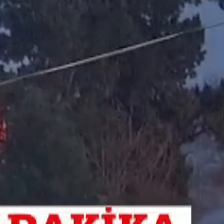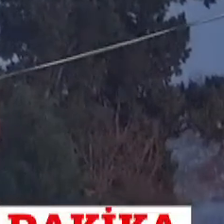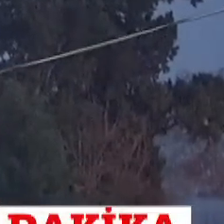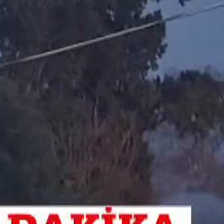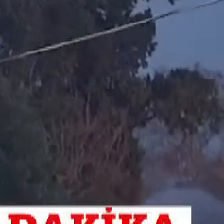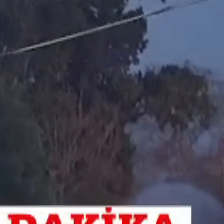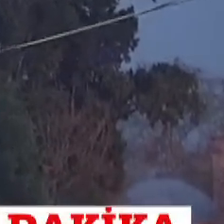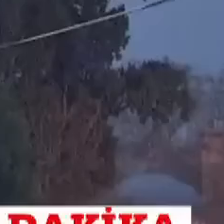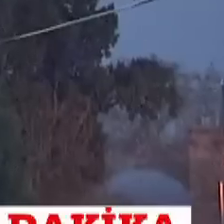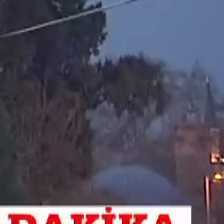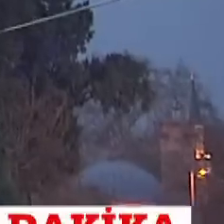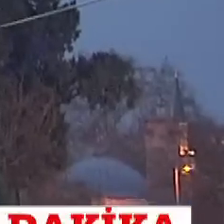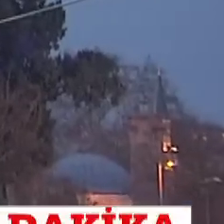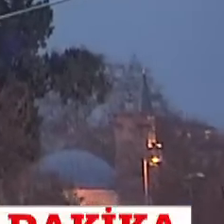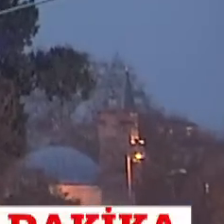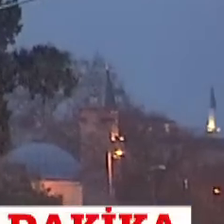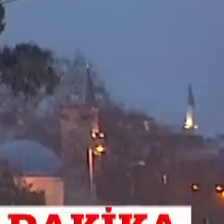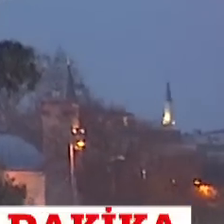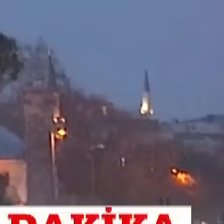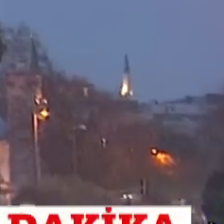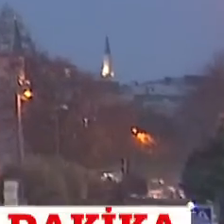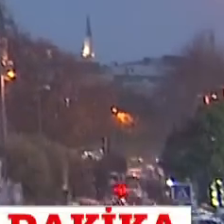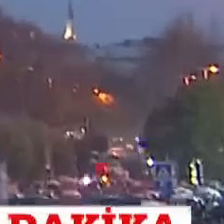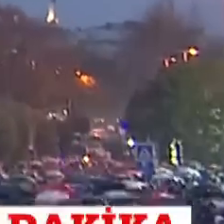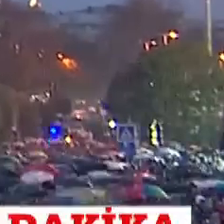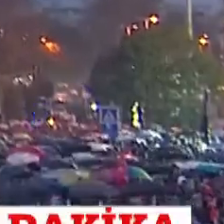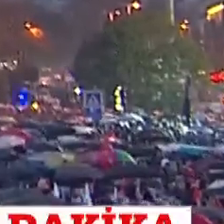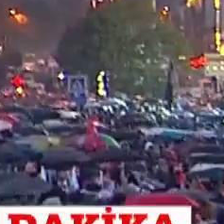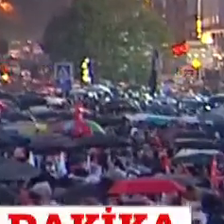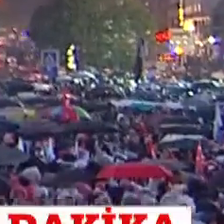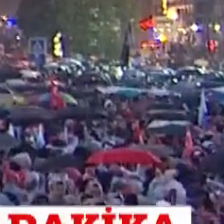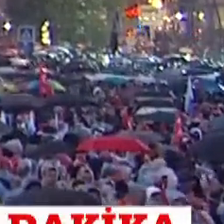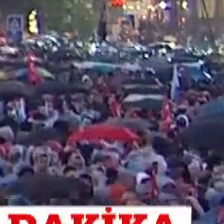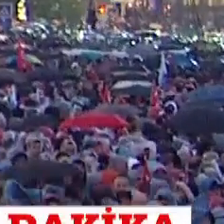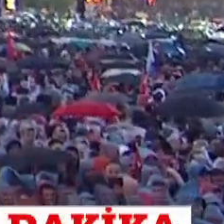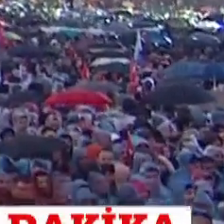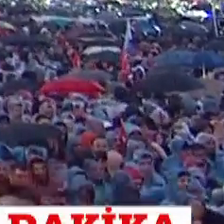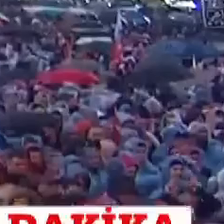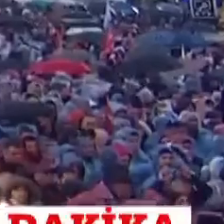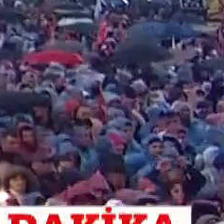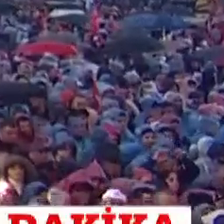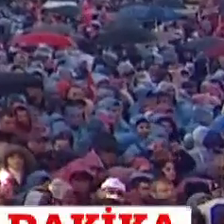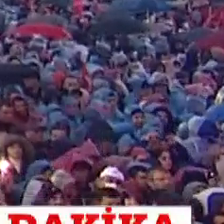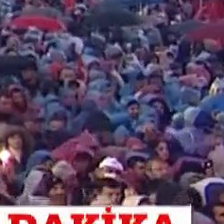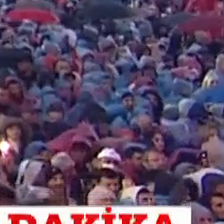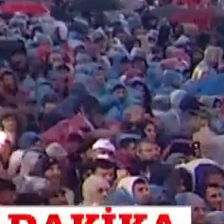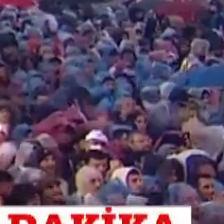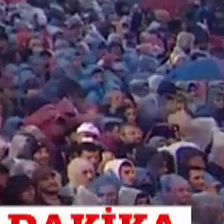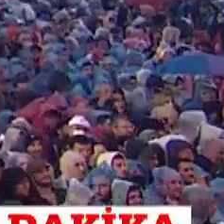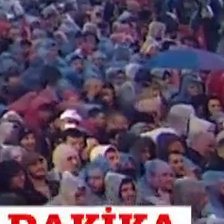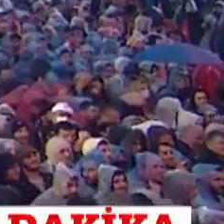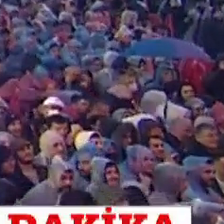bu. Ben içinizden geçen duaların kabul olacağına inanıyorum. Allah o